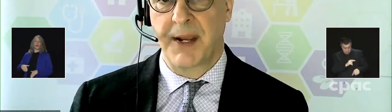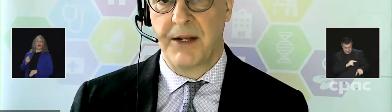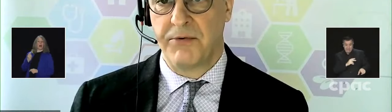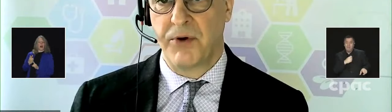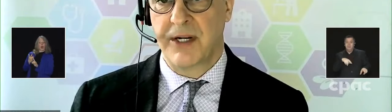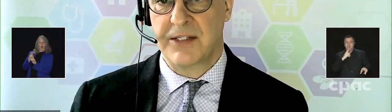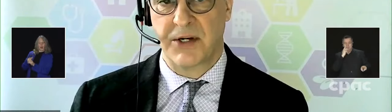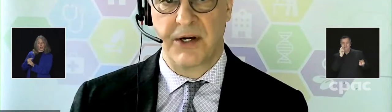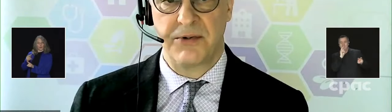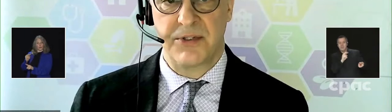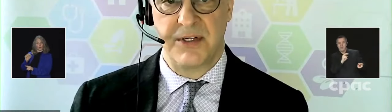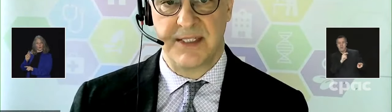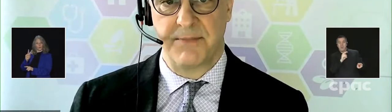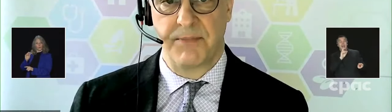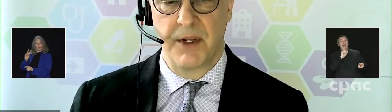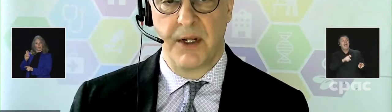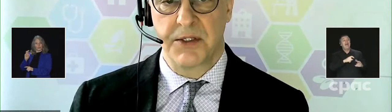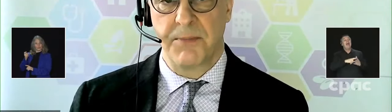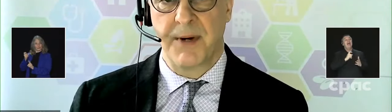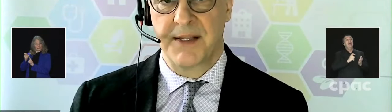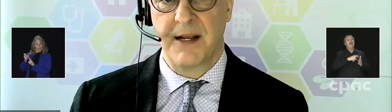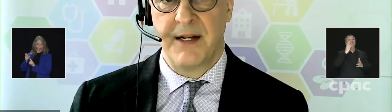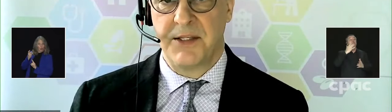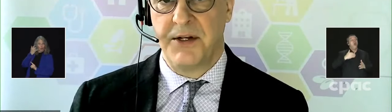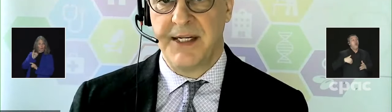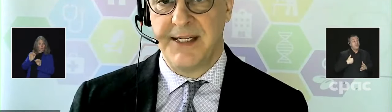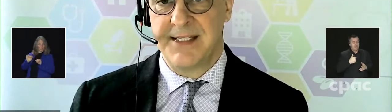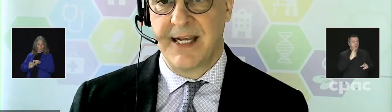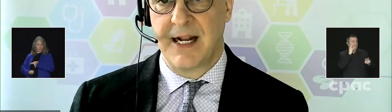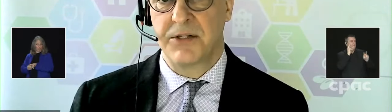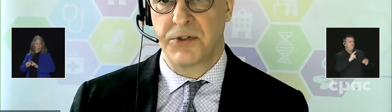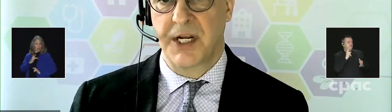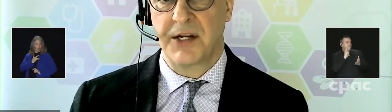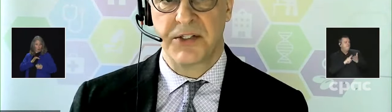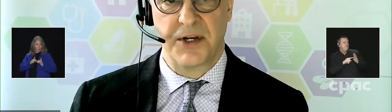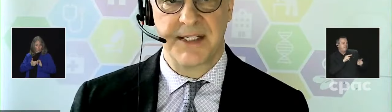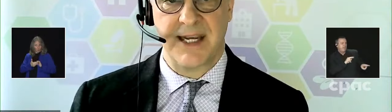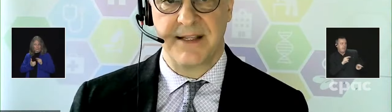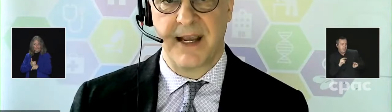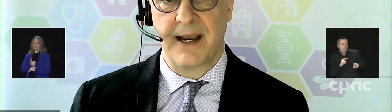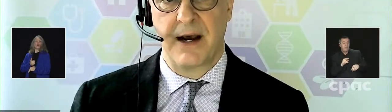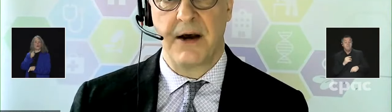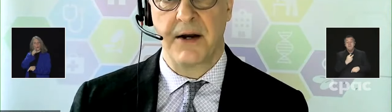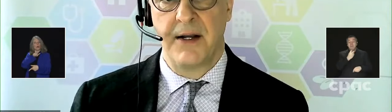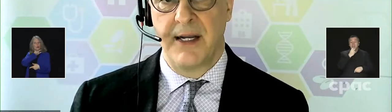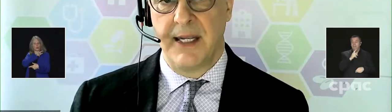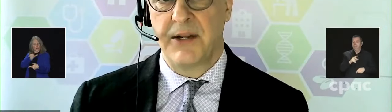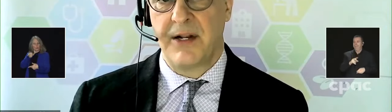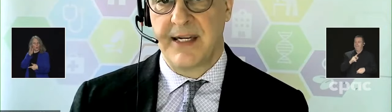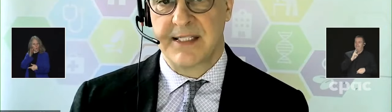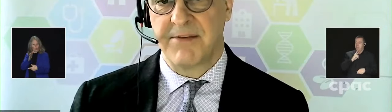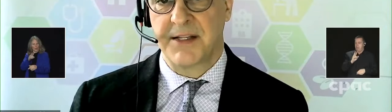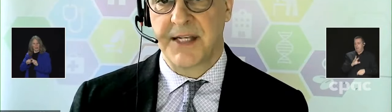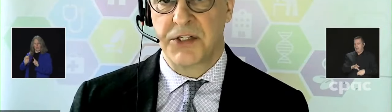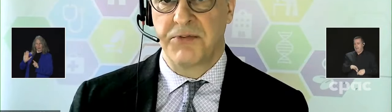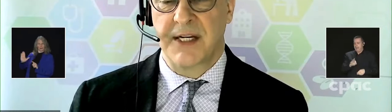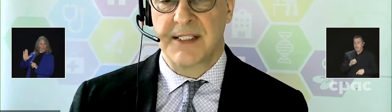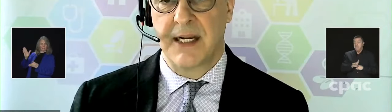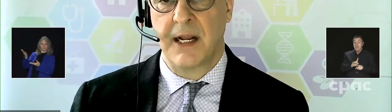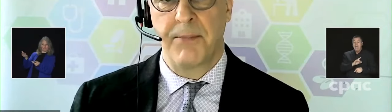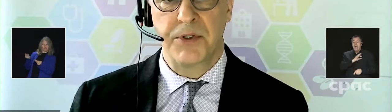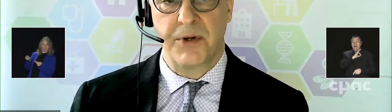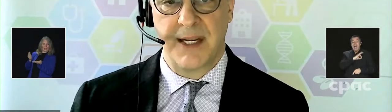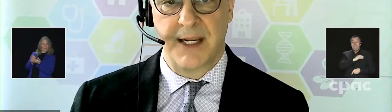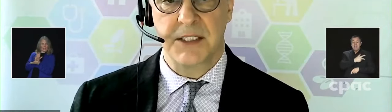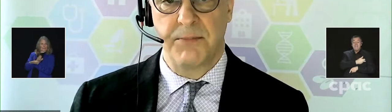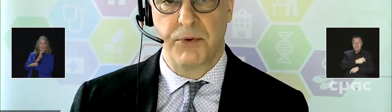surveillé de près une fois qu'il sera utilisé. Cependant, les données initiales suggèrent que ce risque est très rare et que les avantages du